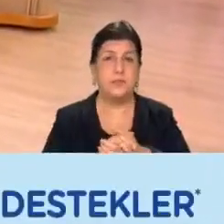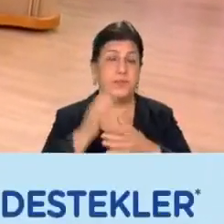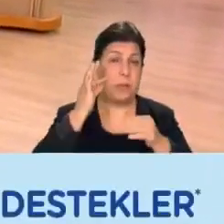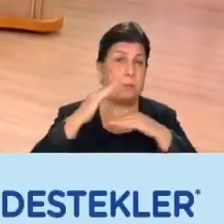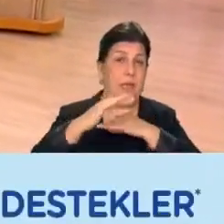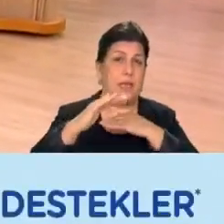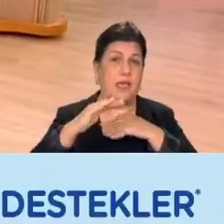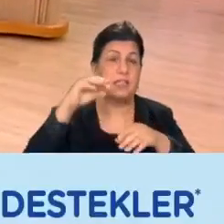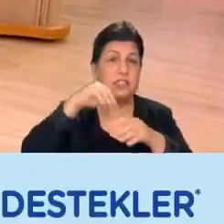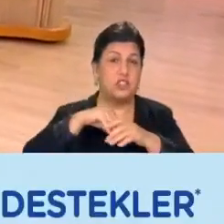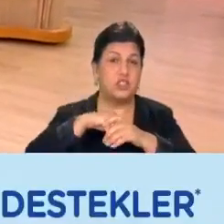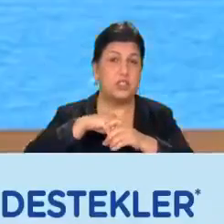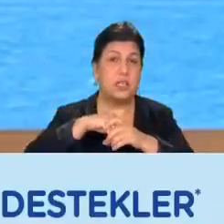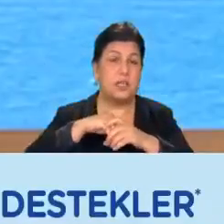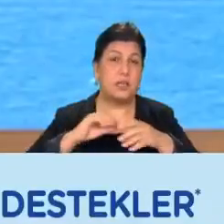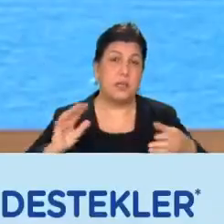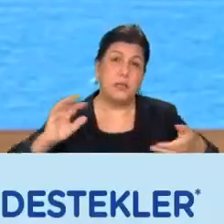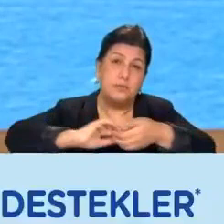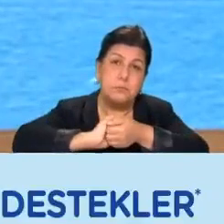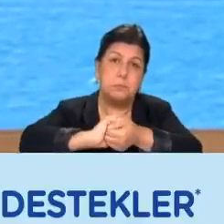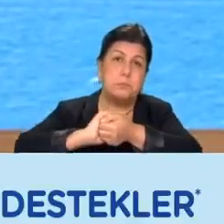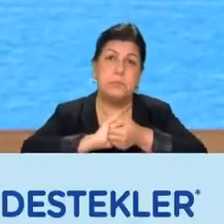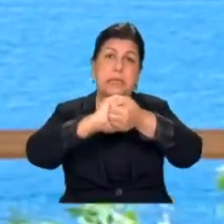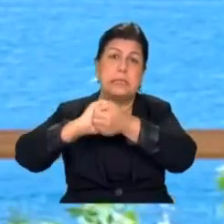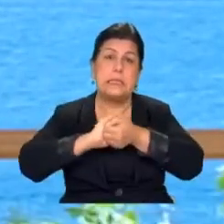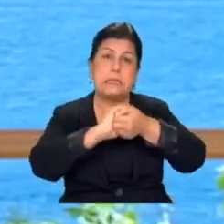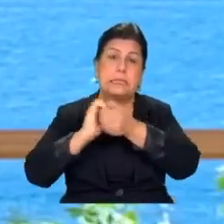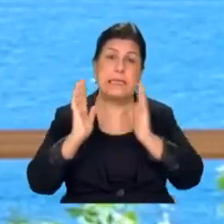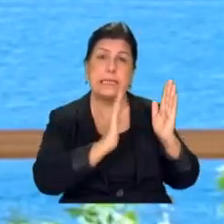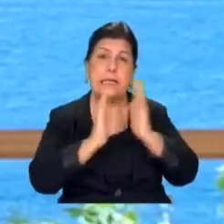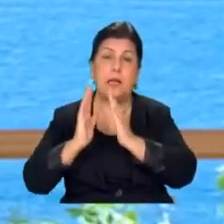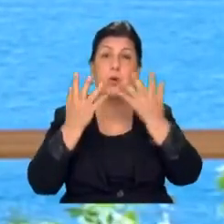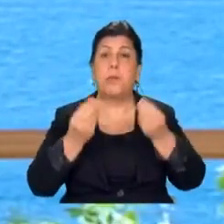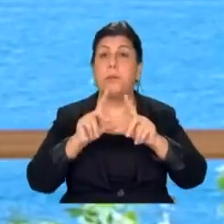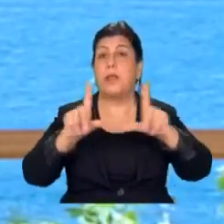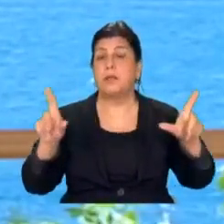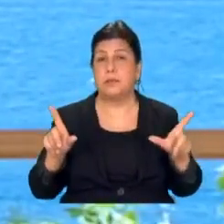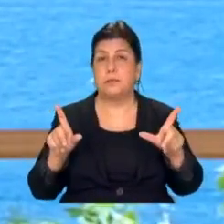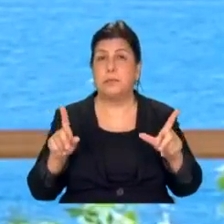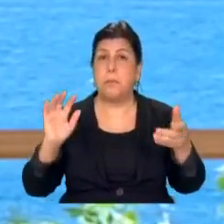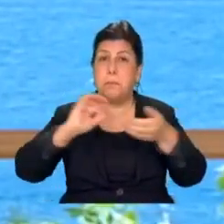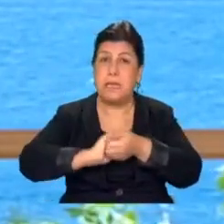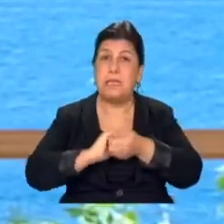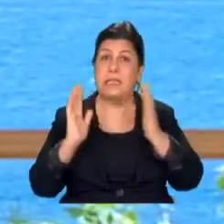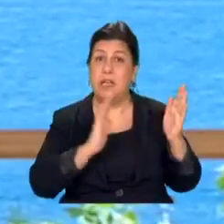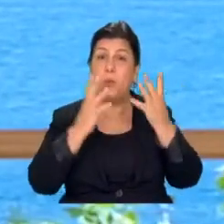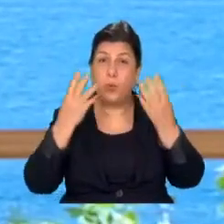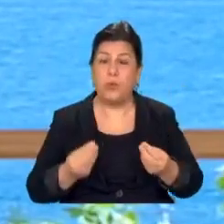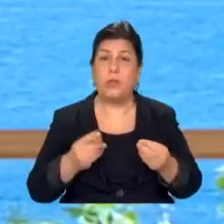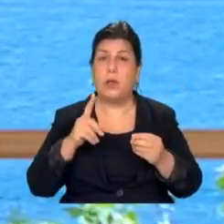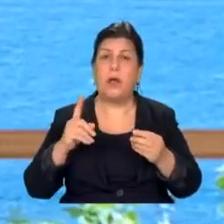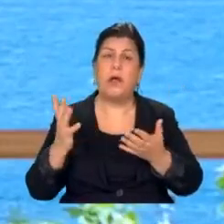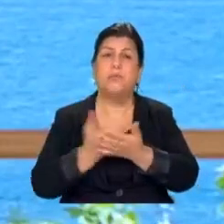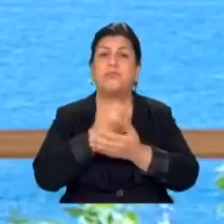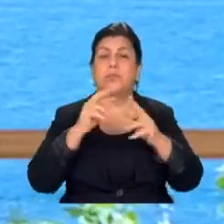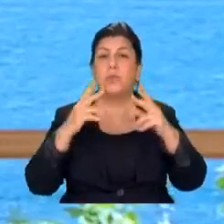birlik içerisinde olmamız gerekiyor Bunlar birlik ve beraberlikle olur Bu